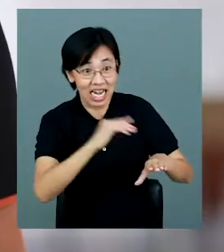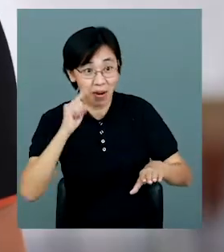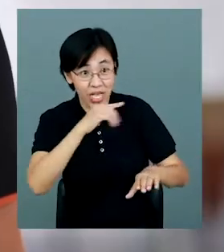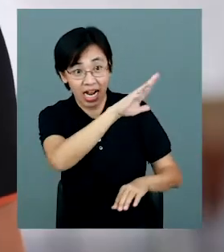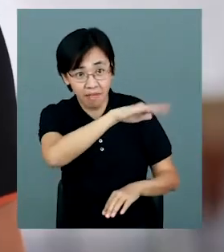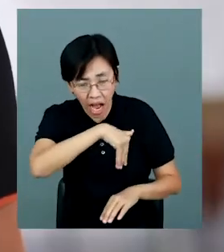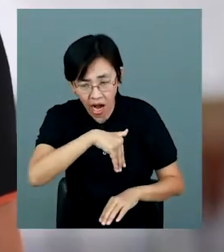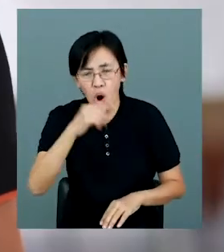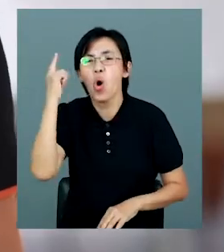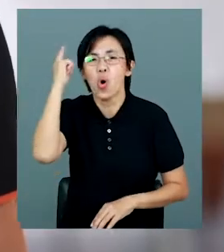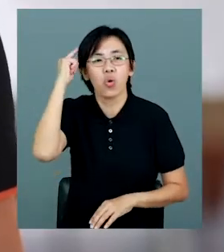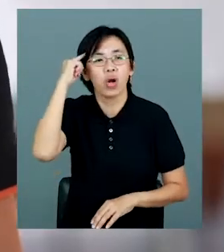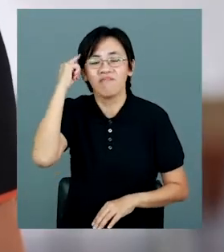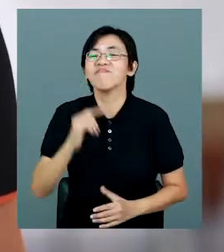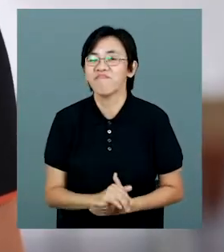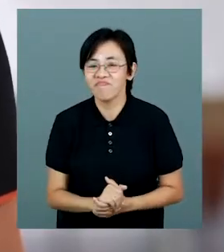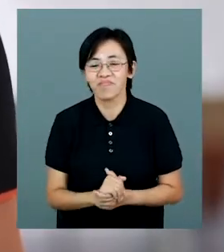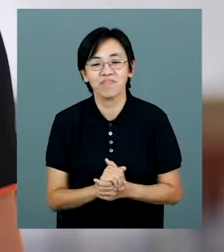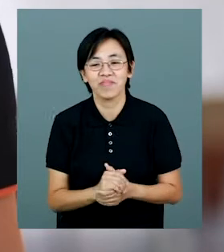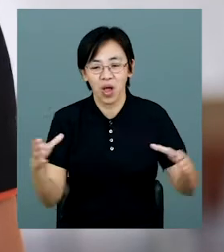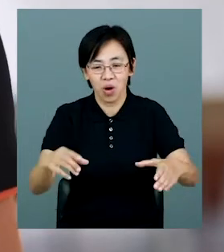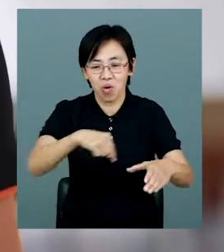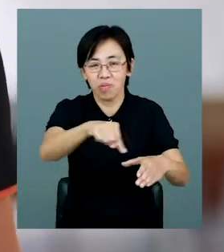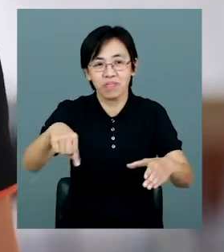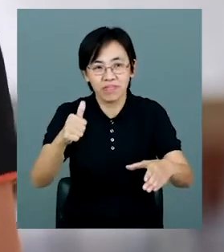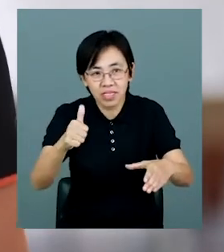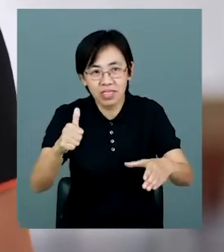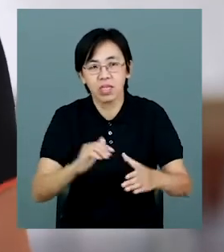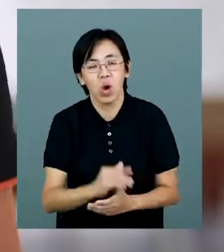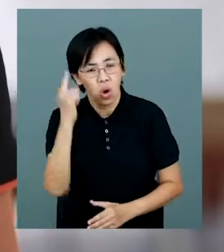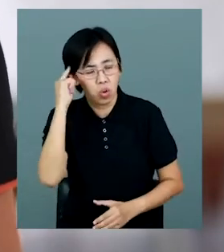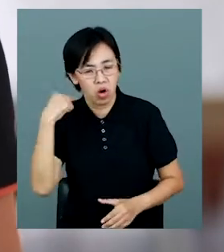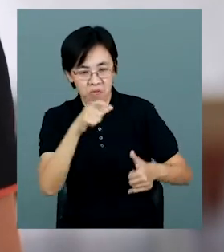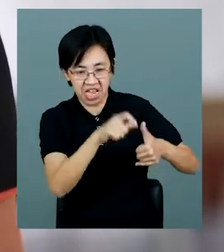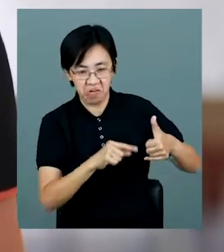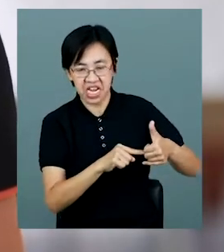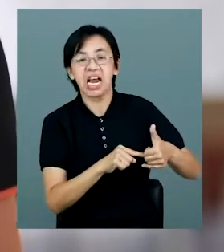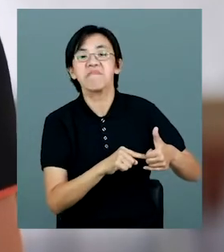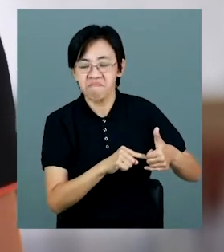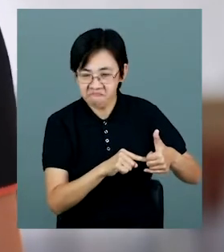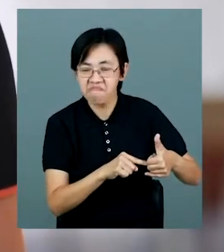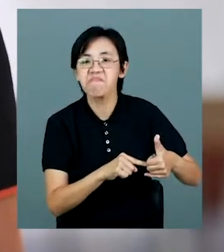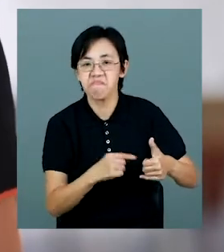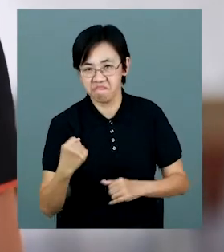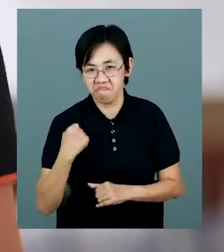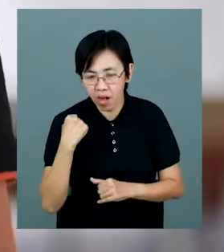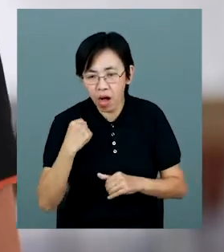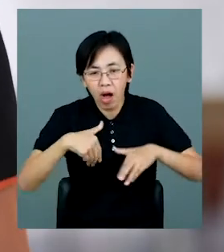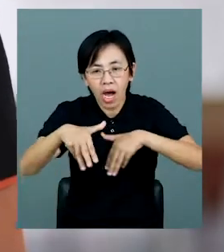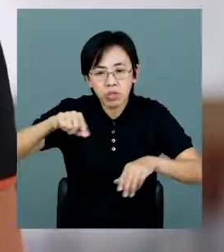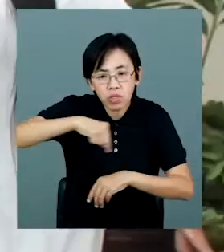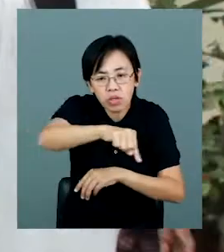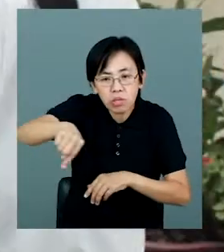มาเนี่ยเราก็จะรู้เลยว่าได้เลยนะคะอาจต้องใช้ power ในตัวของเขาอะค่ะในการที่จะให้ชาวบ้านเนี่ยเ